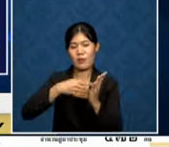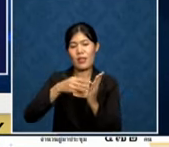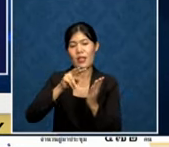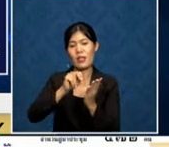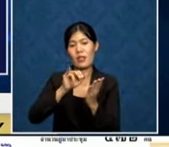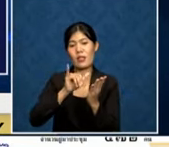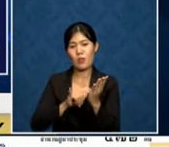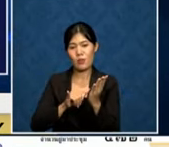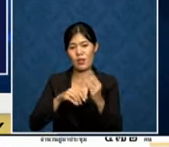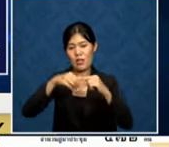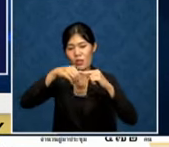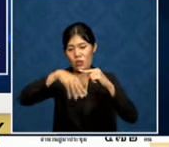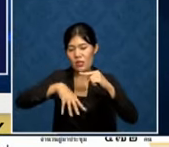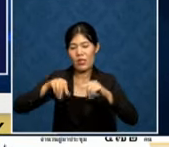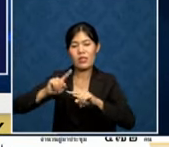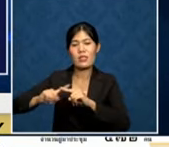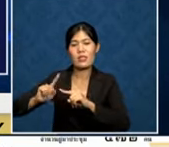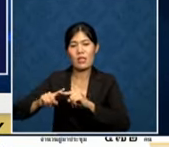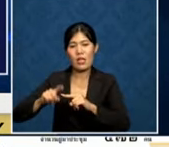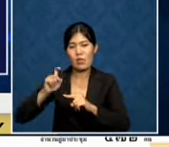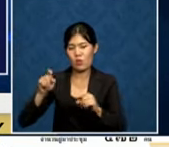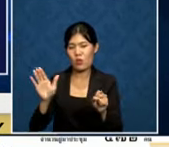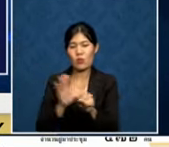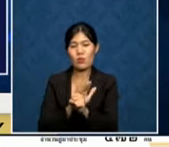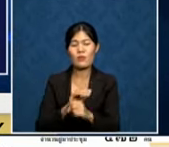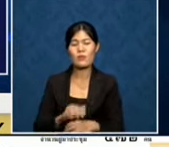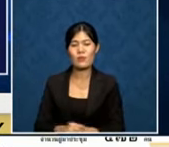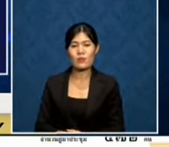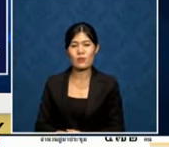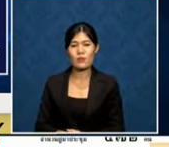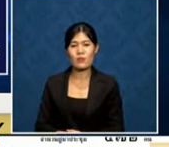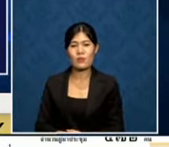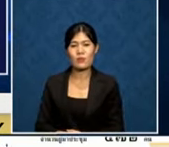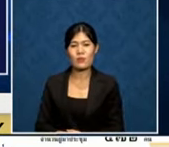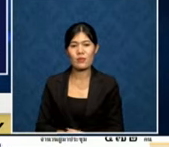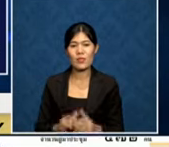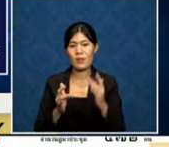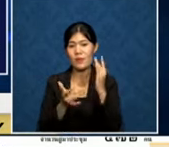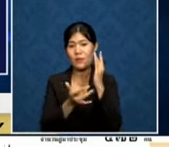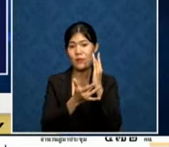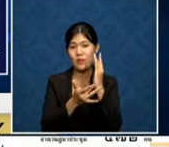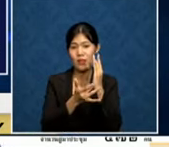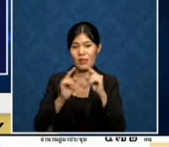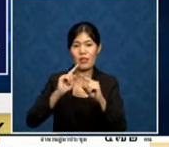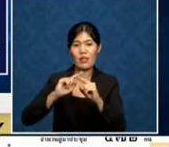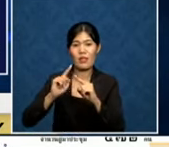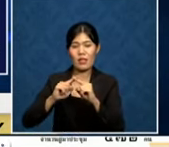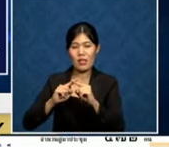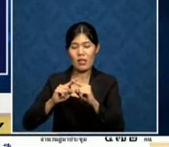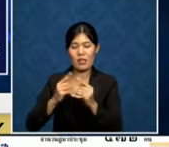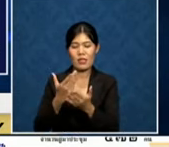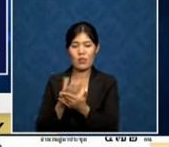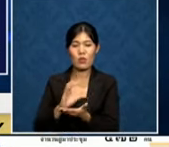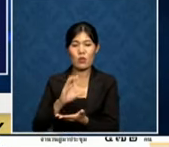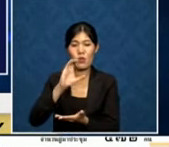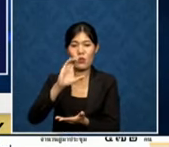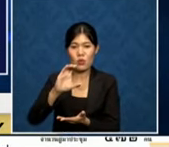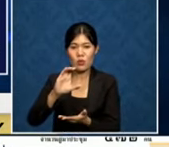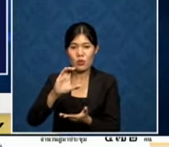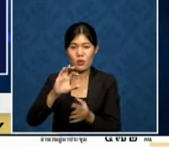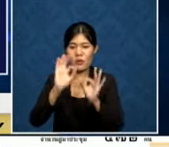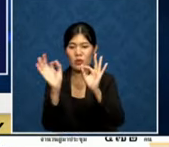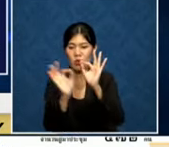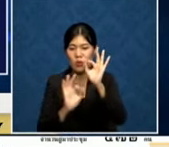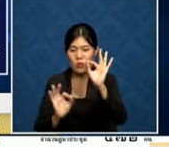ถึงโครงสร้างพื้นฐานที่เพียงพอหรือแม้แต่ในภาคเทคโนโลยีครับอย่างการลงทุนในData Centerที่นักลงทุน